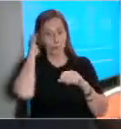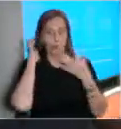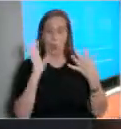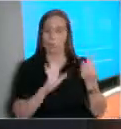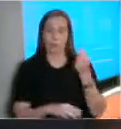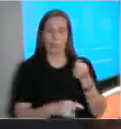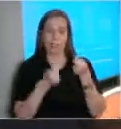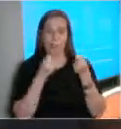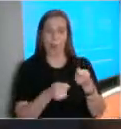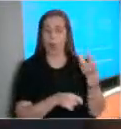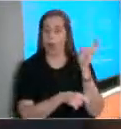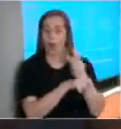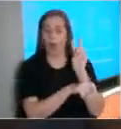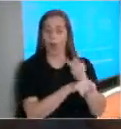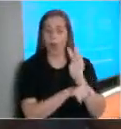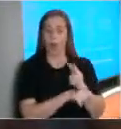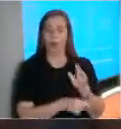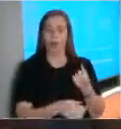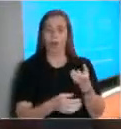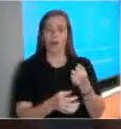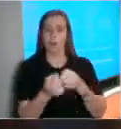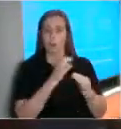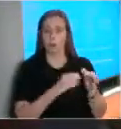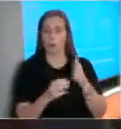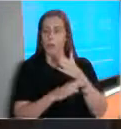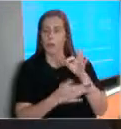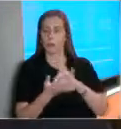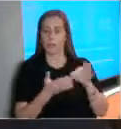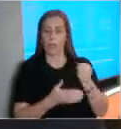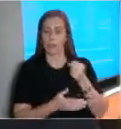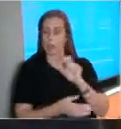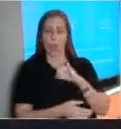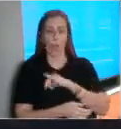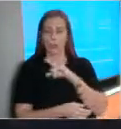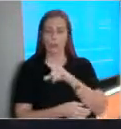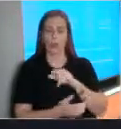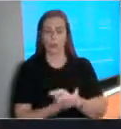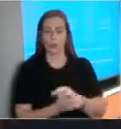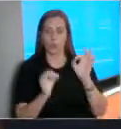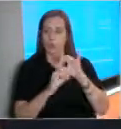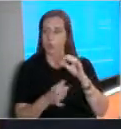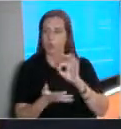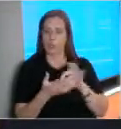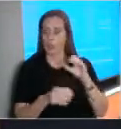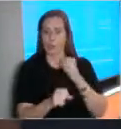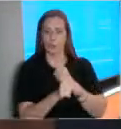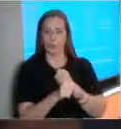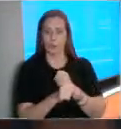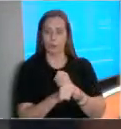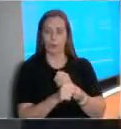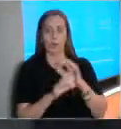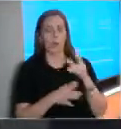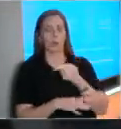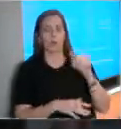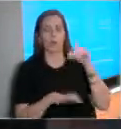הכסף בכוח, מרמים אותם עם העודף. פנינו למשרד התיירות, זה לא מעניין אותם. אף משרד כאן לא מתפקד, חבר'ה. מה